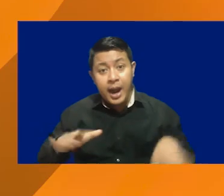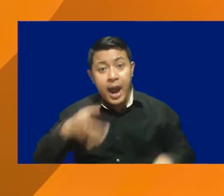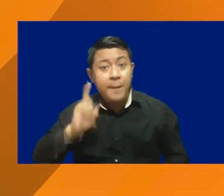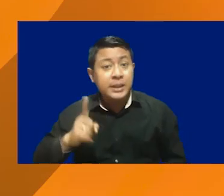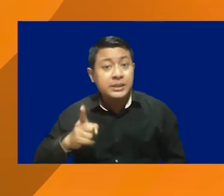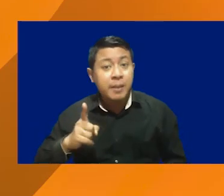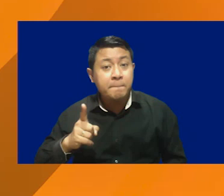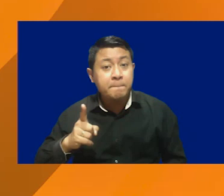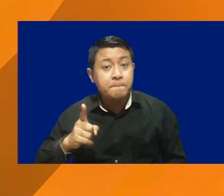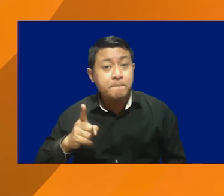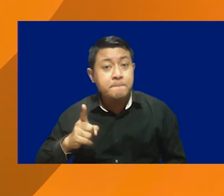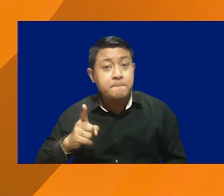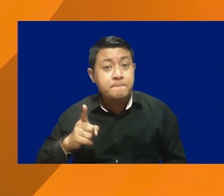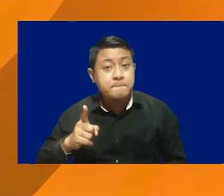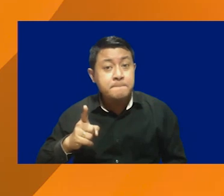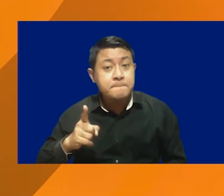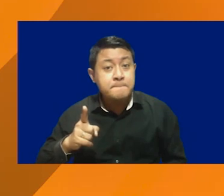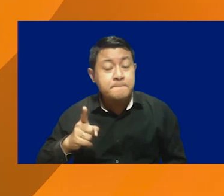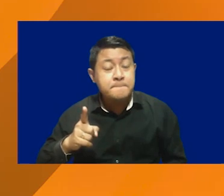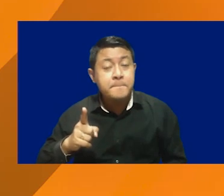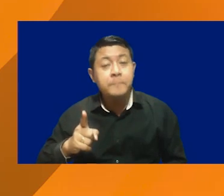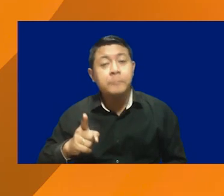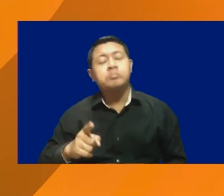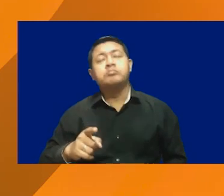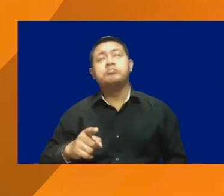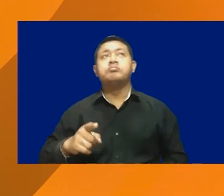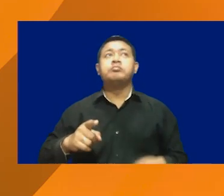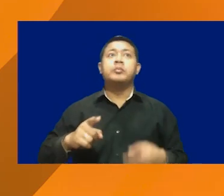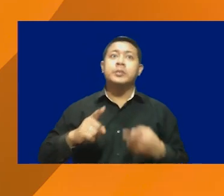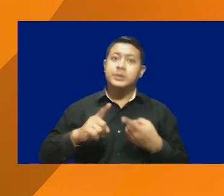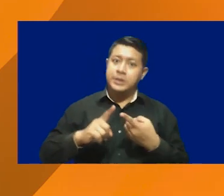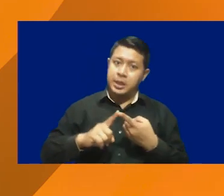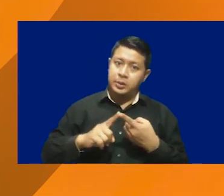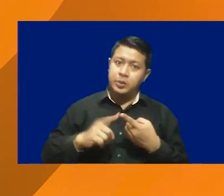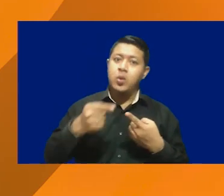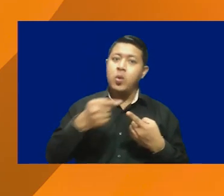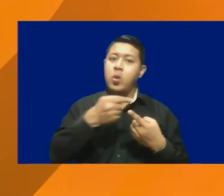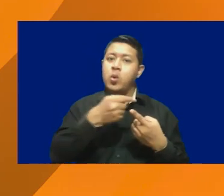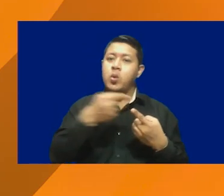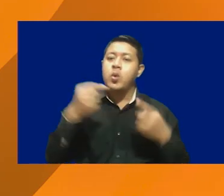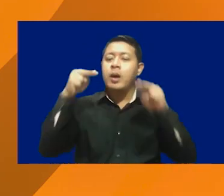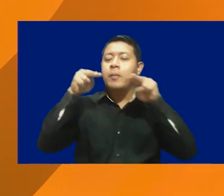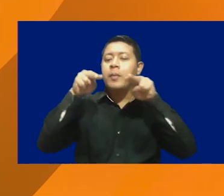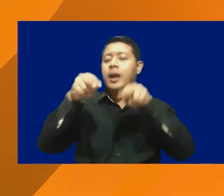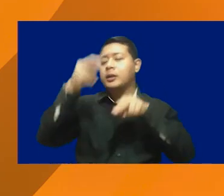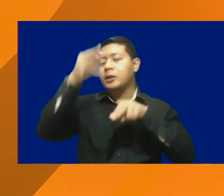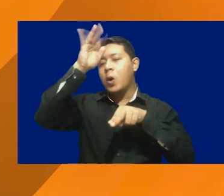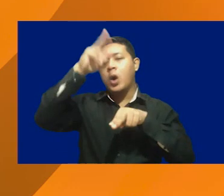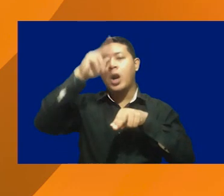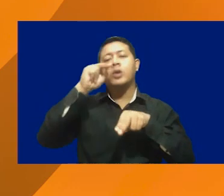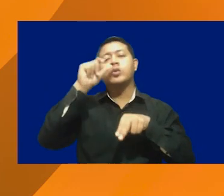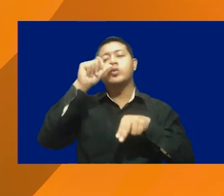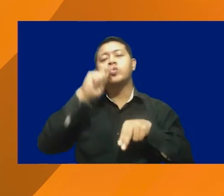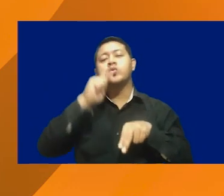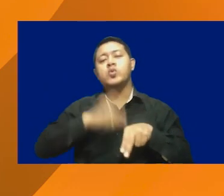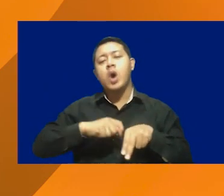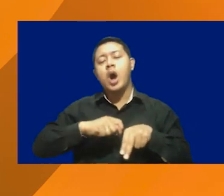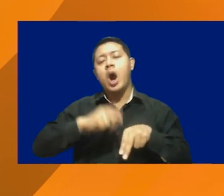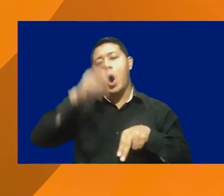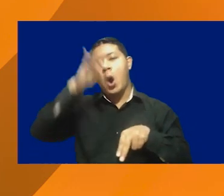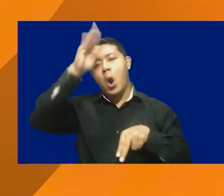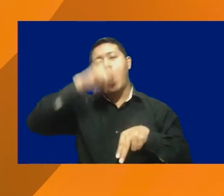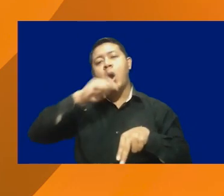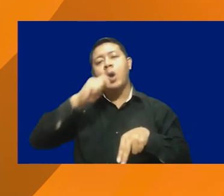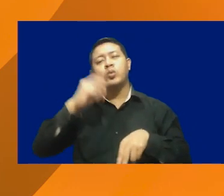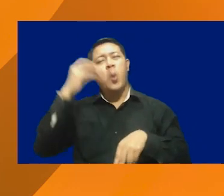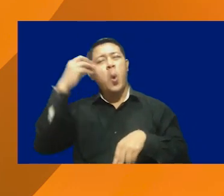menyebabkan anak tidak mendapatkan rasa aman itu apa? Sebabnya bisa saja dari kurang perhatian orang